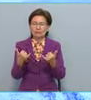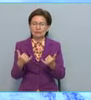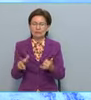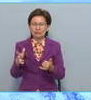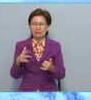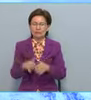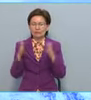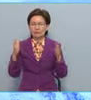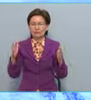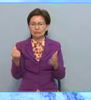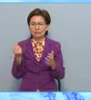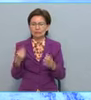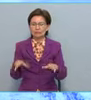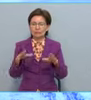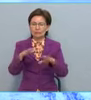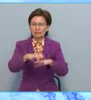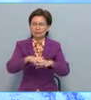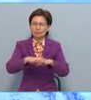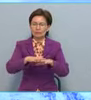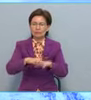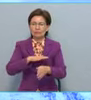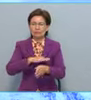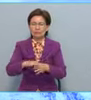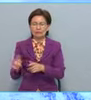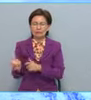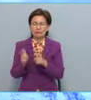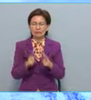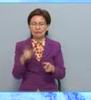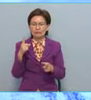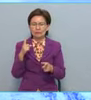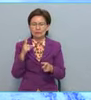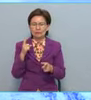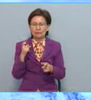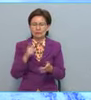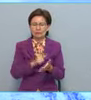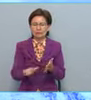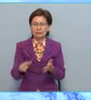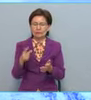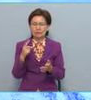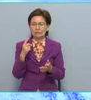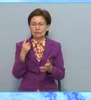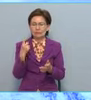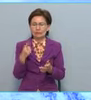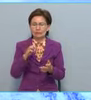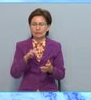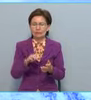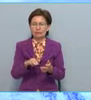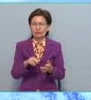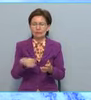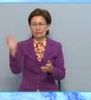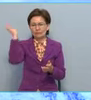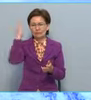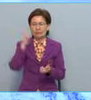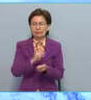мекеме толық дайын. Бүгінде жылу науқанына қажетті 171 мың тонна көмір отыны және 5 миллион 144 мың